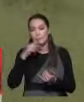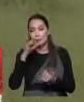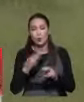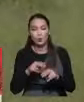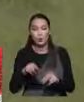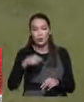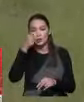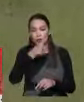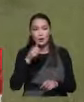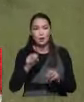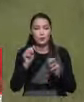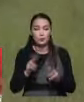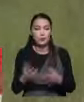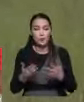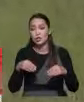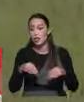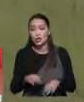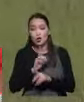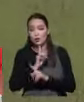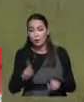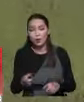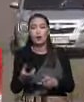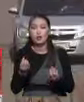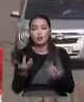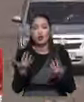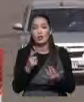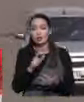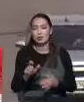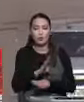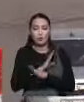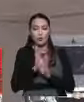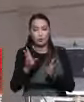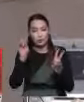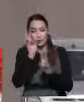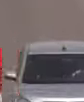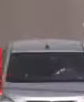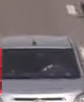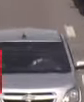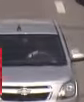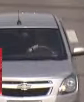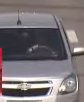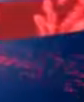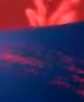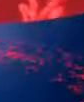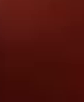жылда тиісті шараларды қолданбаса, тағы қанша адамның мерт болары белгісіз.